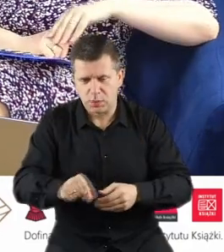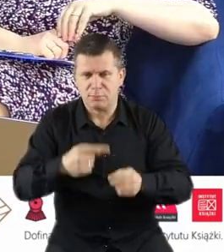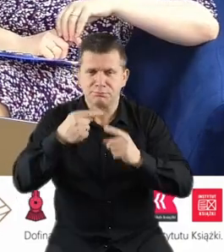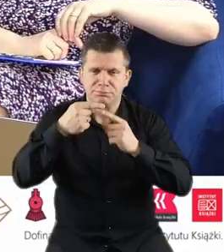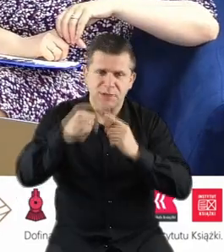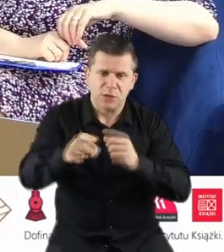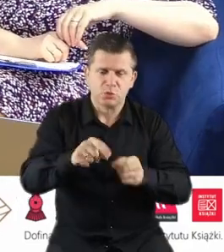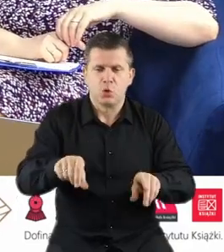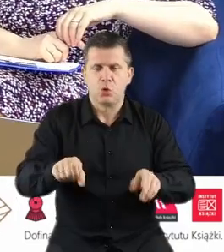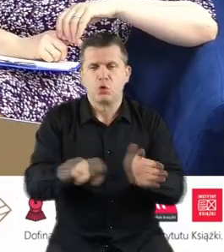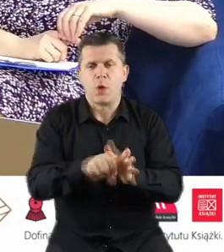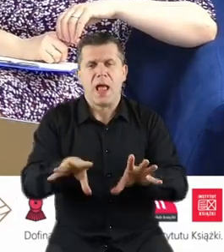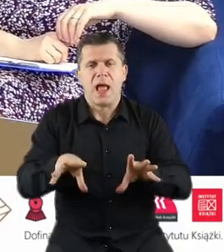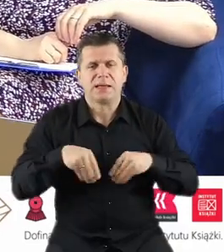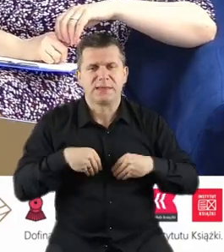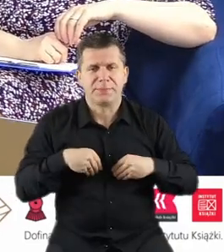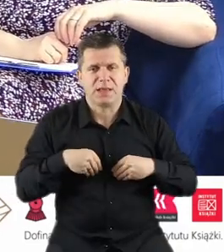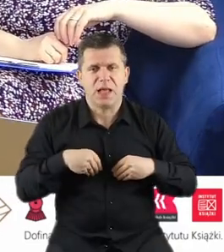do akceptacji.